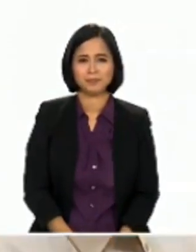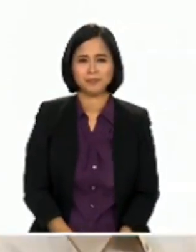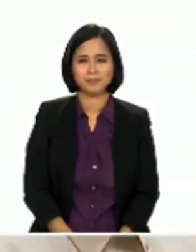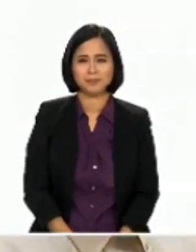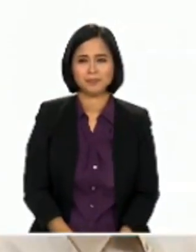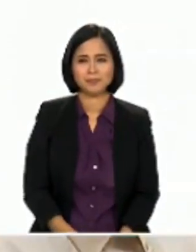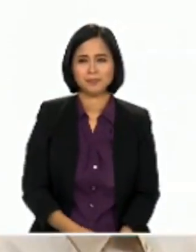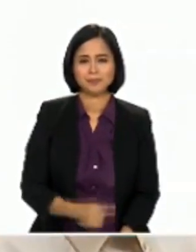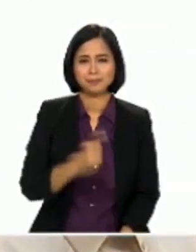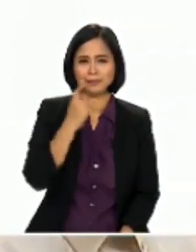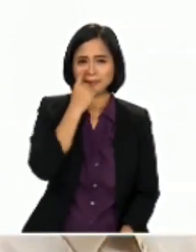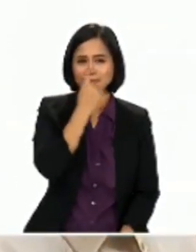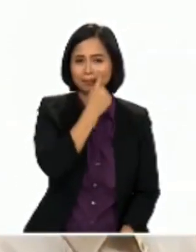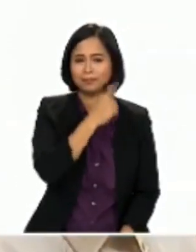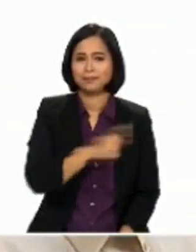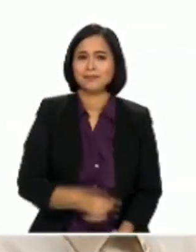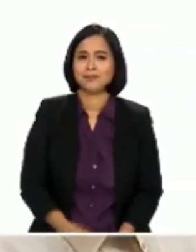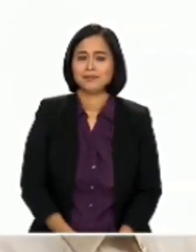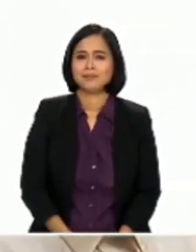God damn it, Samato.